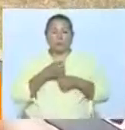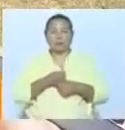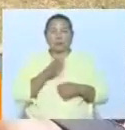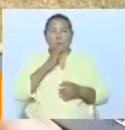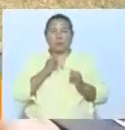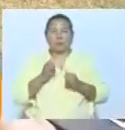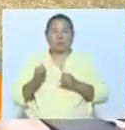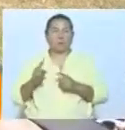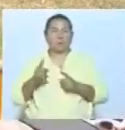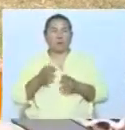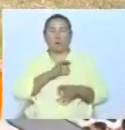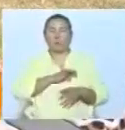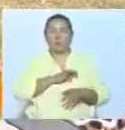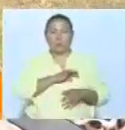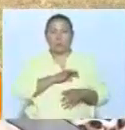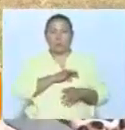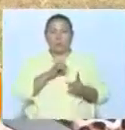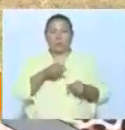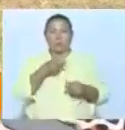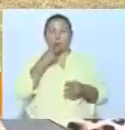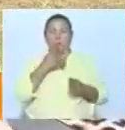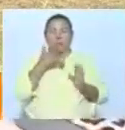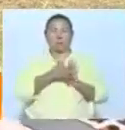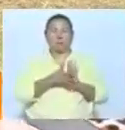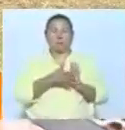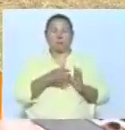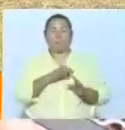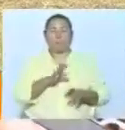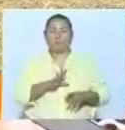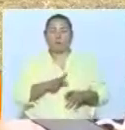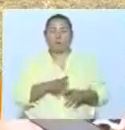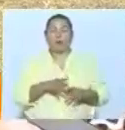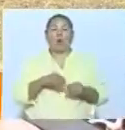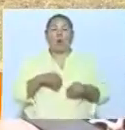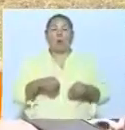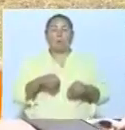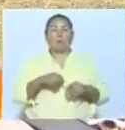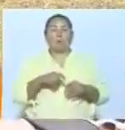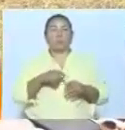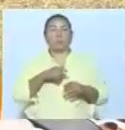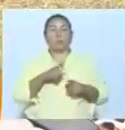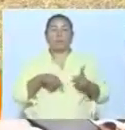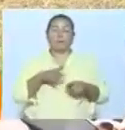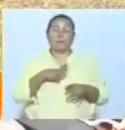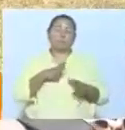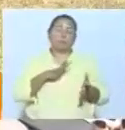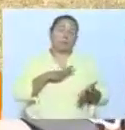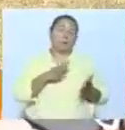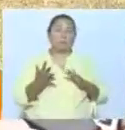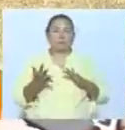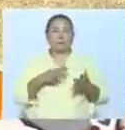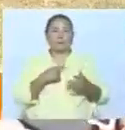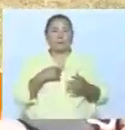полив поскольку доходы даже не покрывают расходы объём урожая нестабилен Раз на раз не приходится иногда